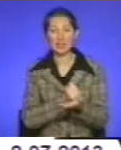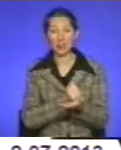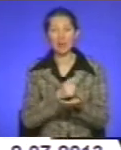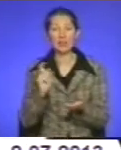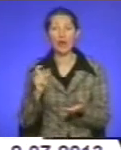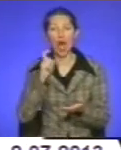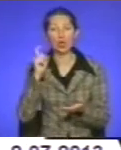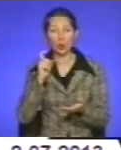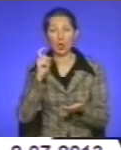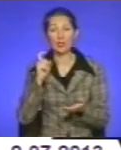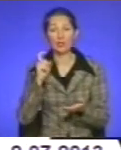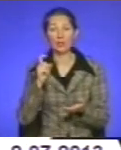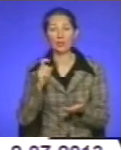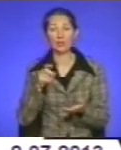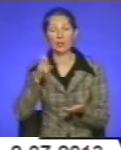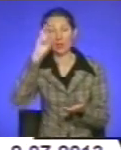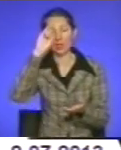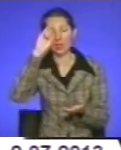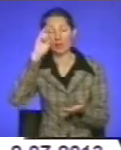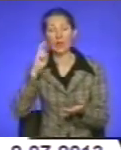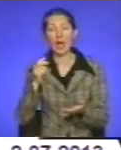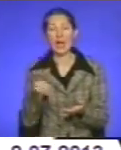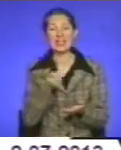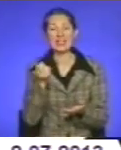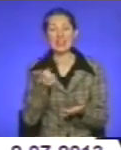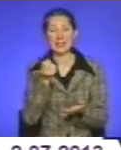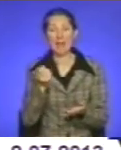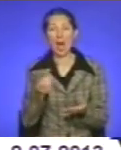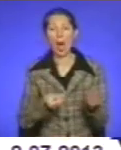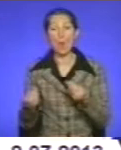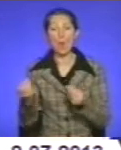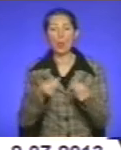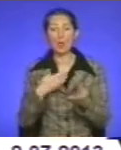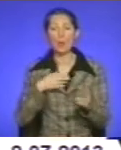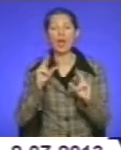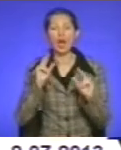зерна, муки, и мы гарантируем нашим хлебопекам